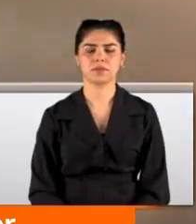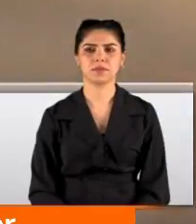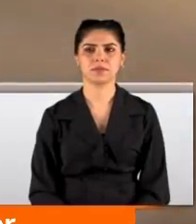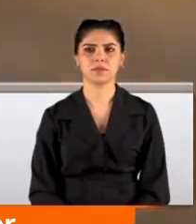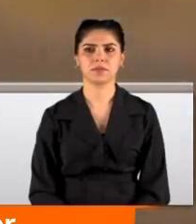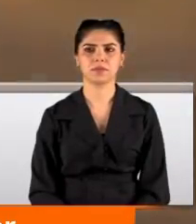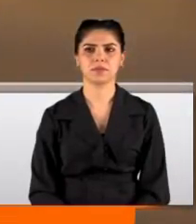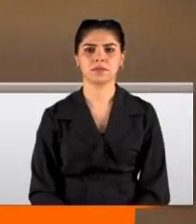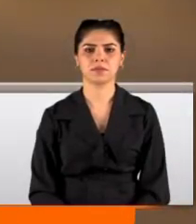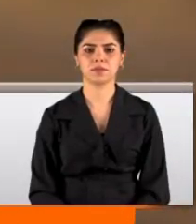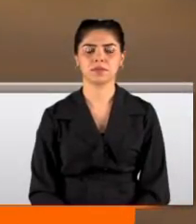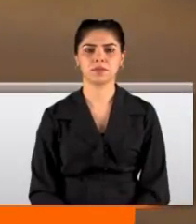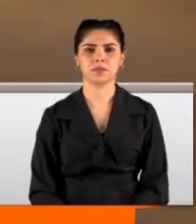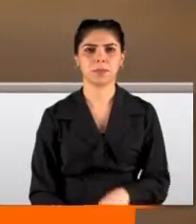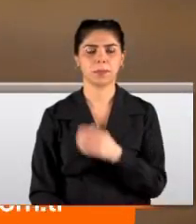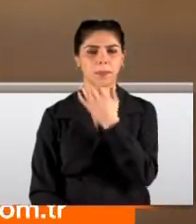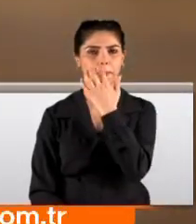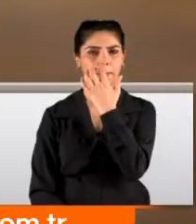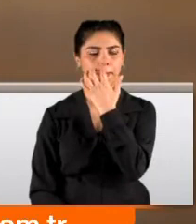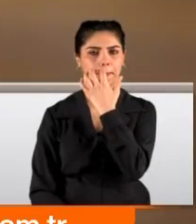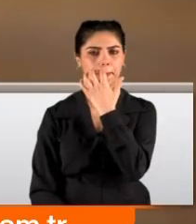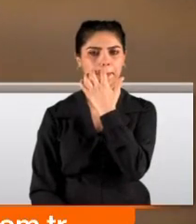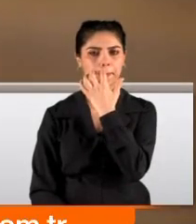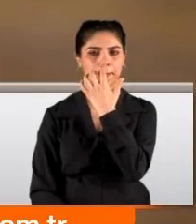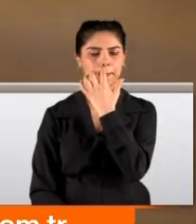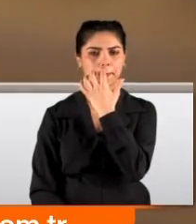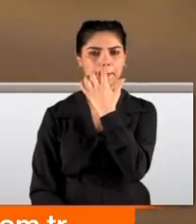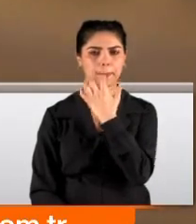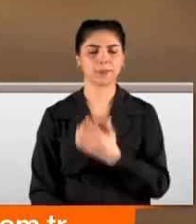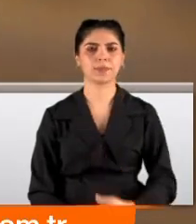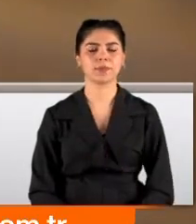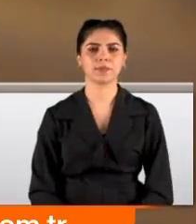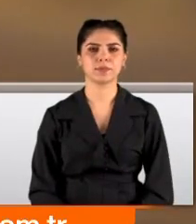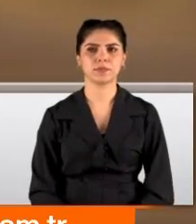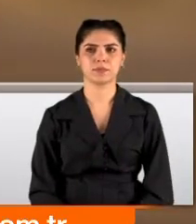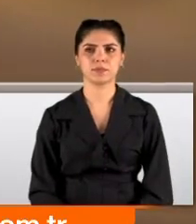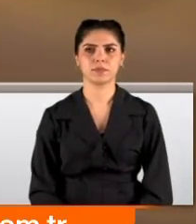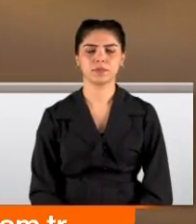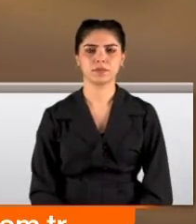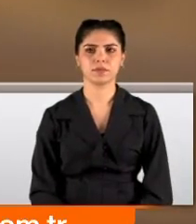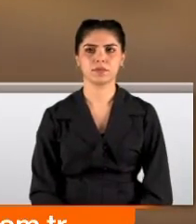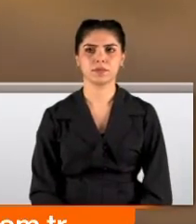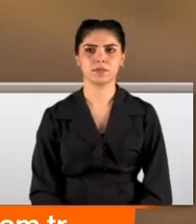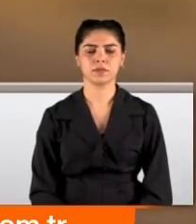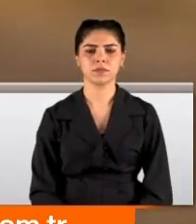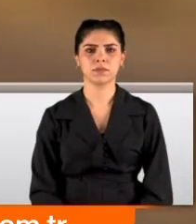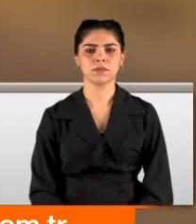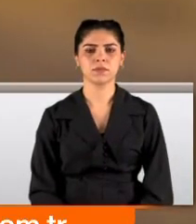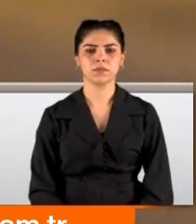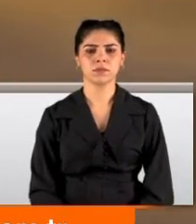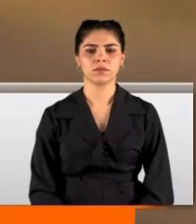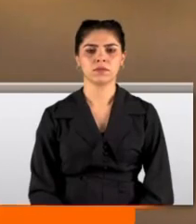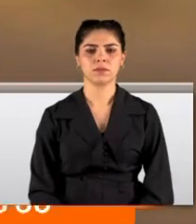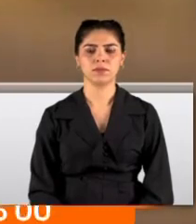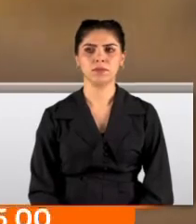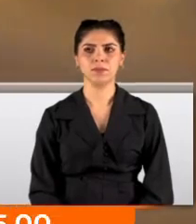Bak bak mutfaktan şey... Bak oradan vurdum, mutfaktan şeyler, tabaklar devrildi. Yemin